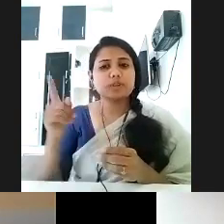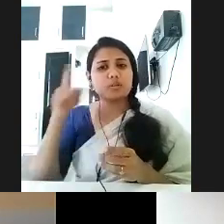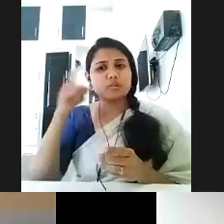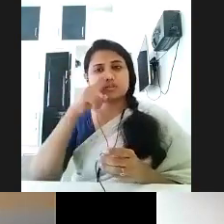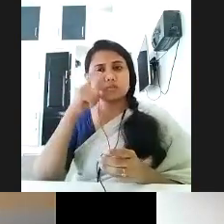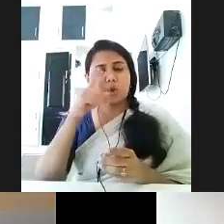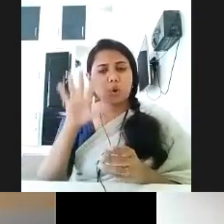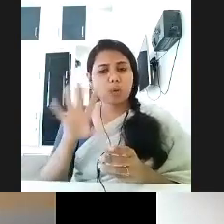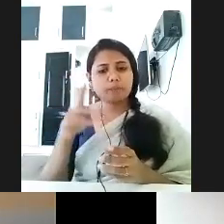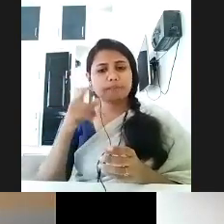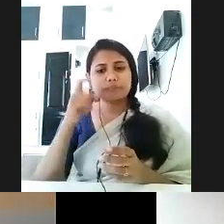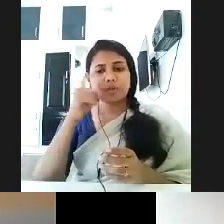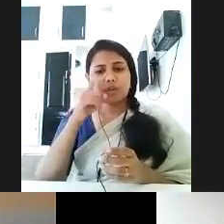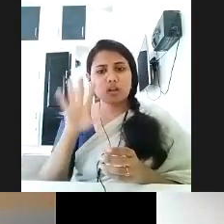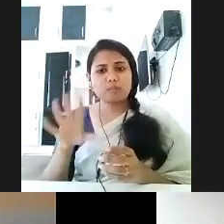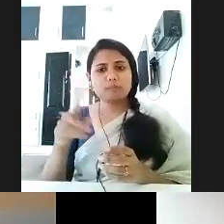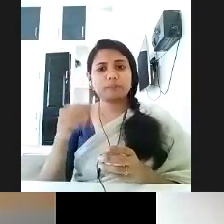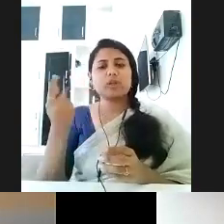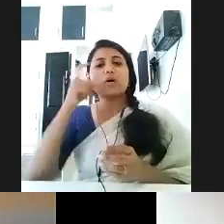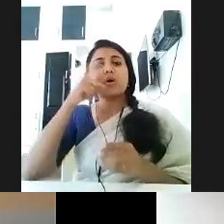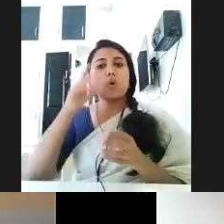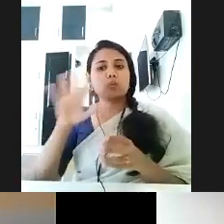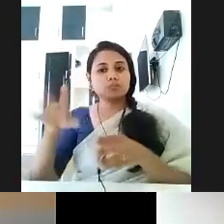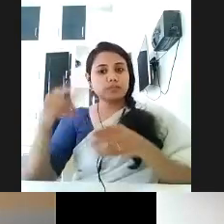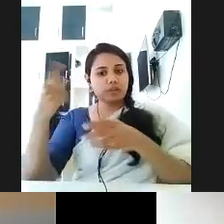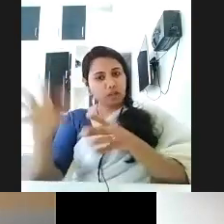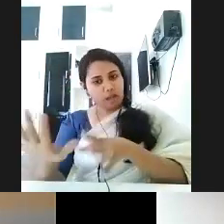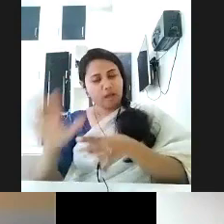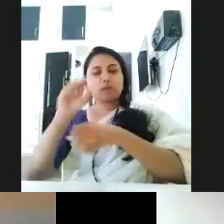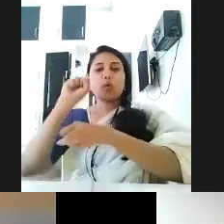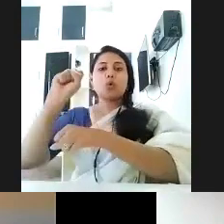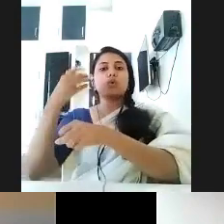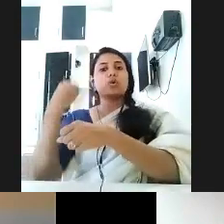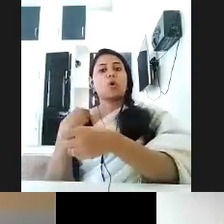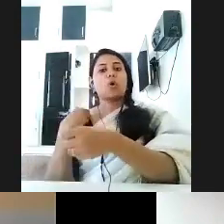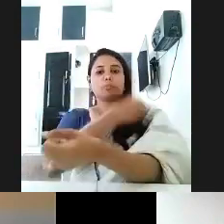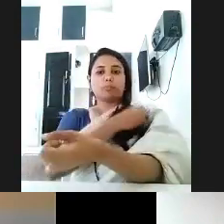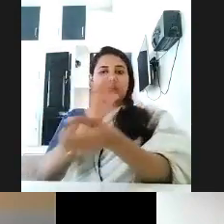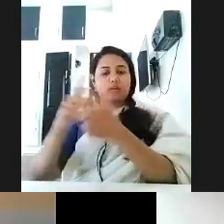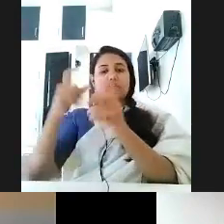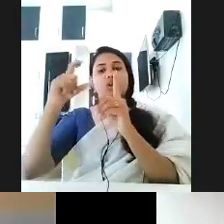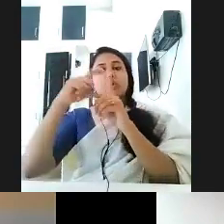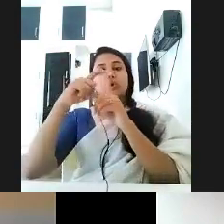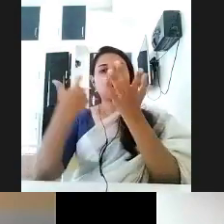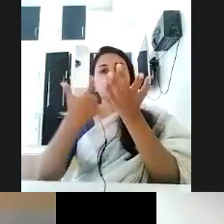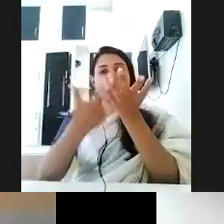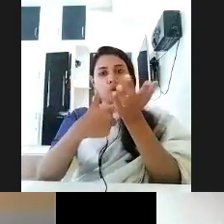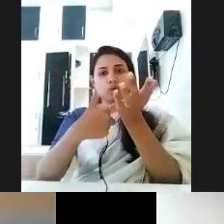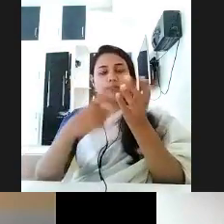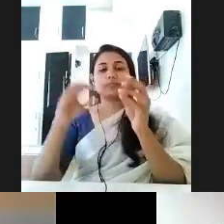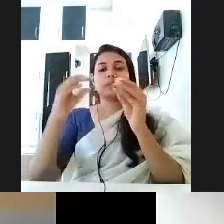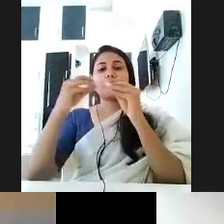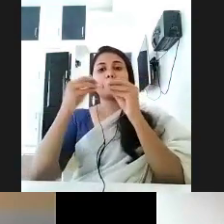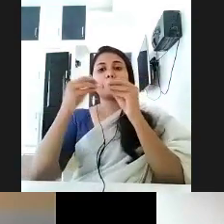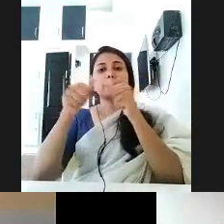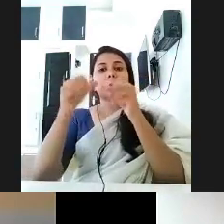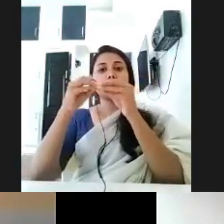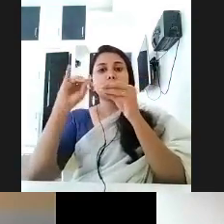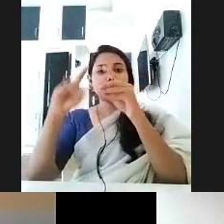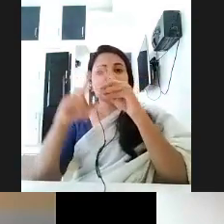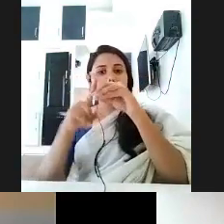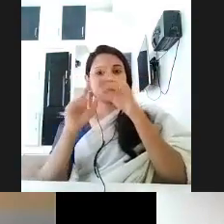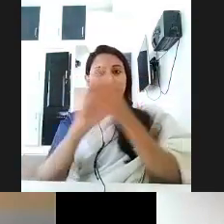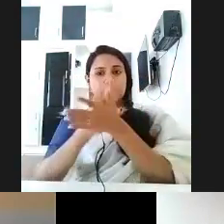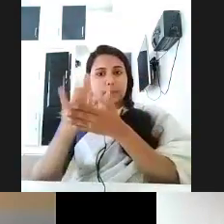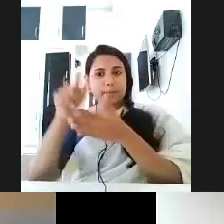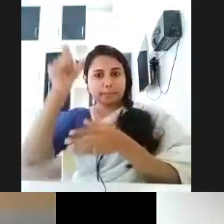സാർ ഇവിടെ വിസിറ്റിംഗ് ഒരു ഡോക്ടർ വരുന്നുണ്ട്. ഡോക്ടർ ബബീഷ് എന്നാണ് സാറിന്റെ പേര്. ഫിസിയാട്രിസ്റ്റ് ആണ് സാർ. CMC വെല്ലൂരിൽ ട്രെയിൻ ആയ ഫിസിയാട്രിസ്റ്റ് ആണ്.